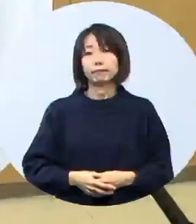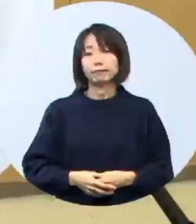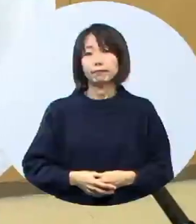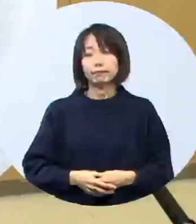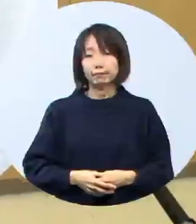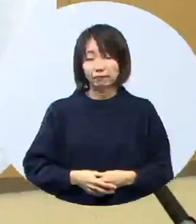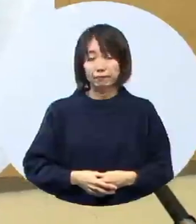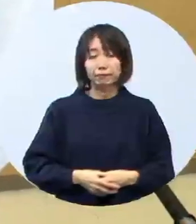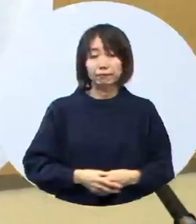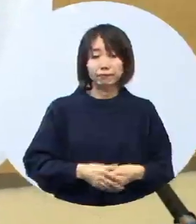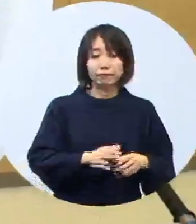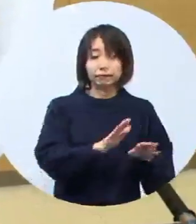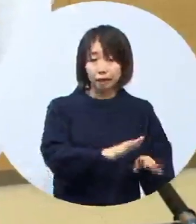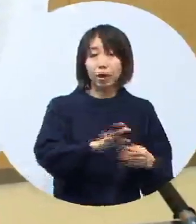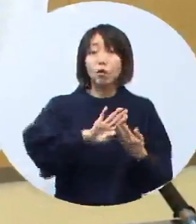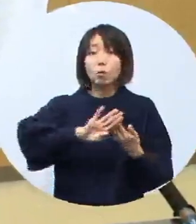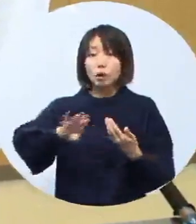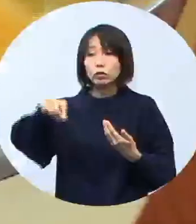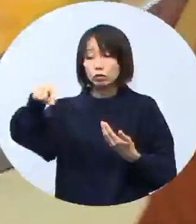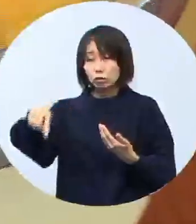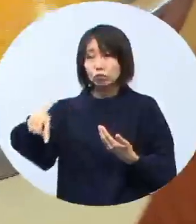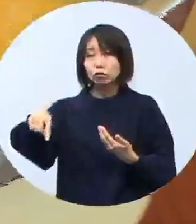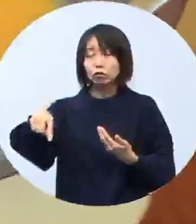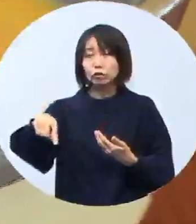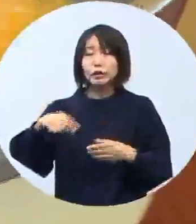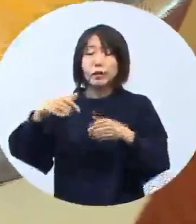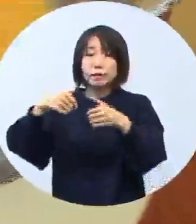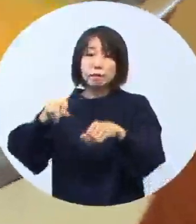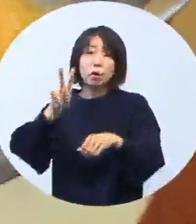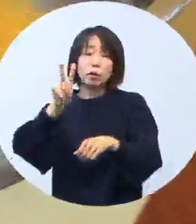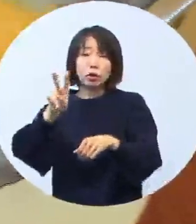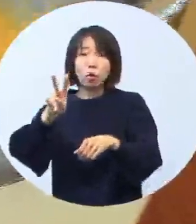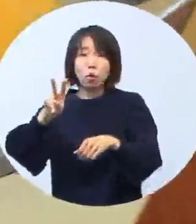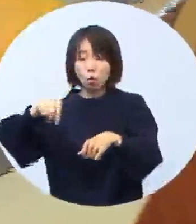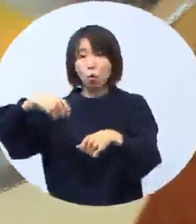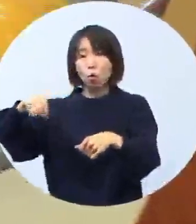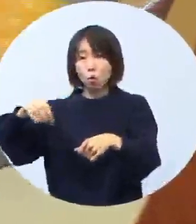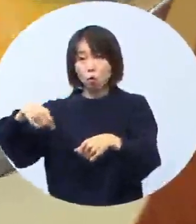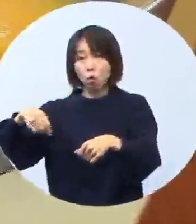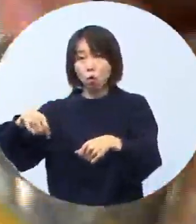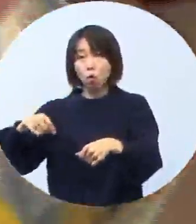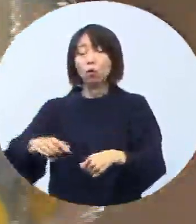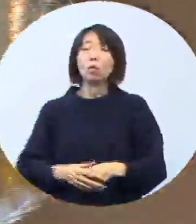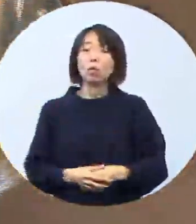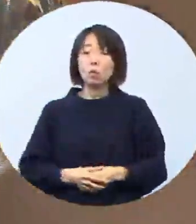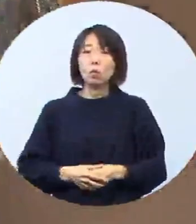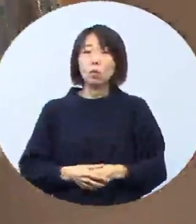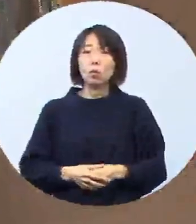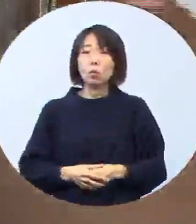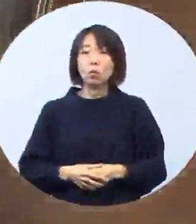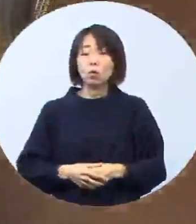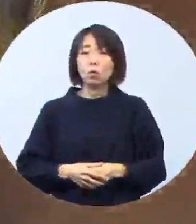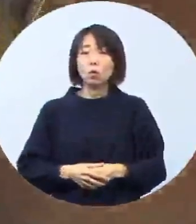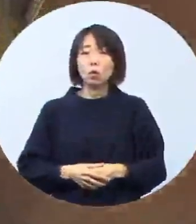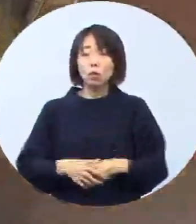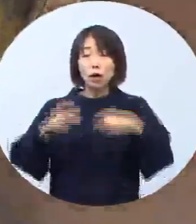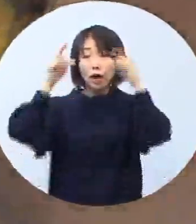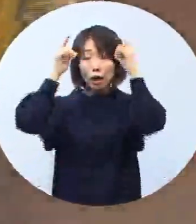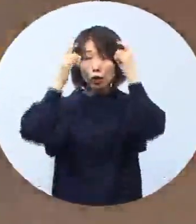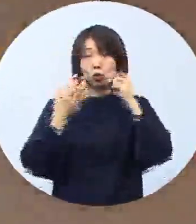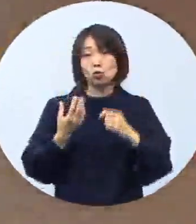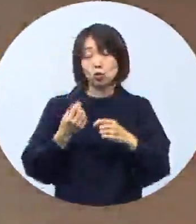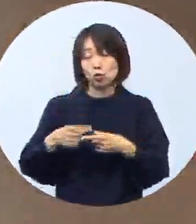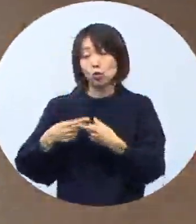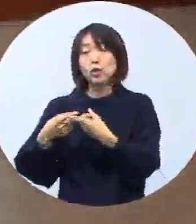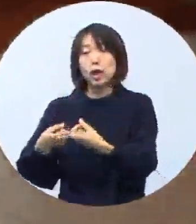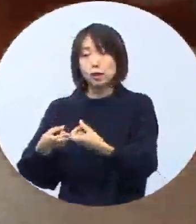はい、では中身を作っていきます。 はい、こちら卵2個入りましたね。 はい、 卵2個を溶いて